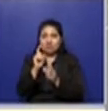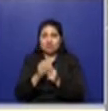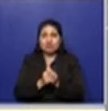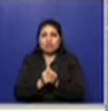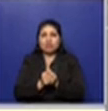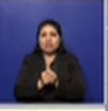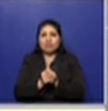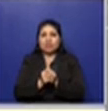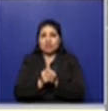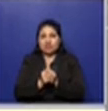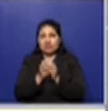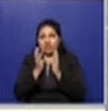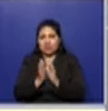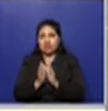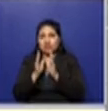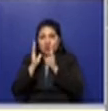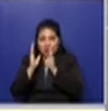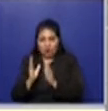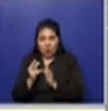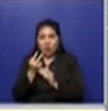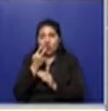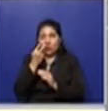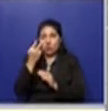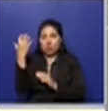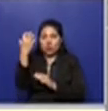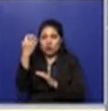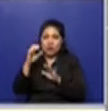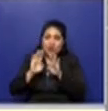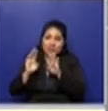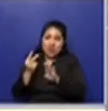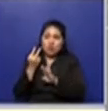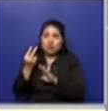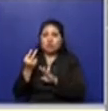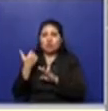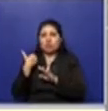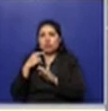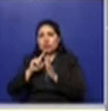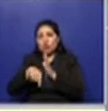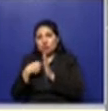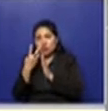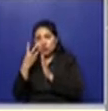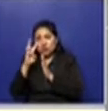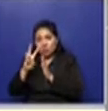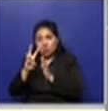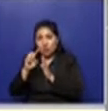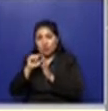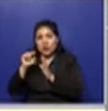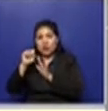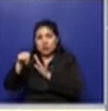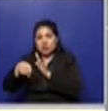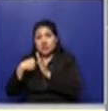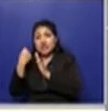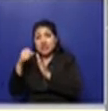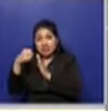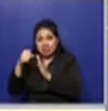เพียงรักษาผู้ชมไว้ก็ดีแล้วครับเพราะเราไปดูว่าผู้ใช้อินเทอร์เน็ตเนี่ยเพิ่มขึ้นจากวันละ6ชั่วโมงเป็น8ชั่วโมงเป็น10ชั่วโมงนะครับเพราะฉะ